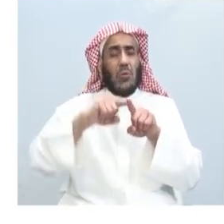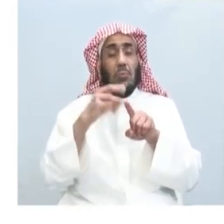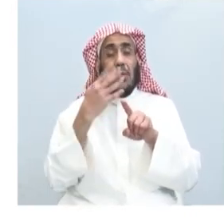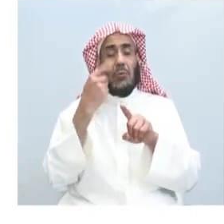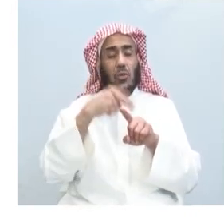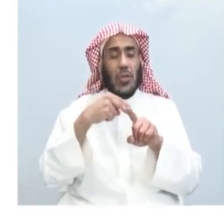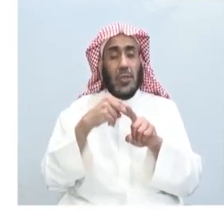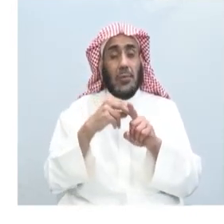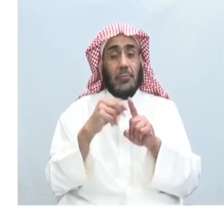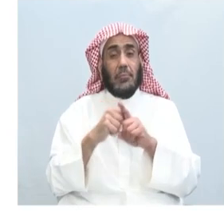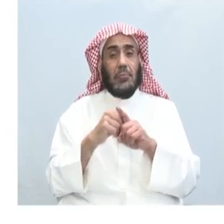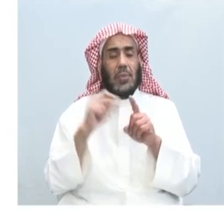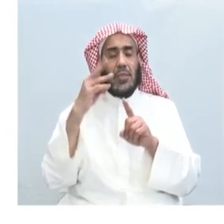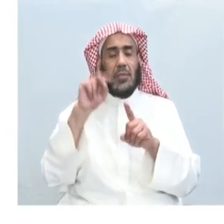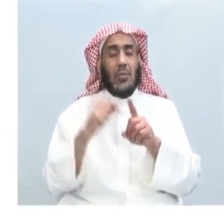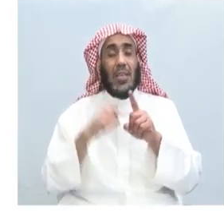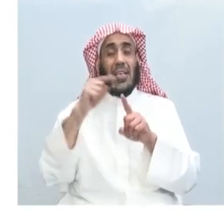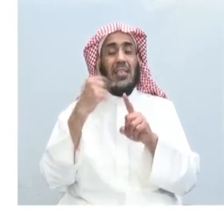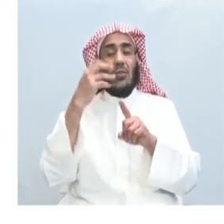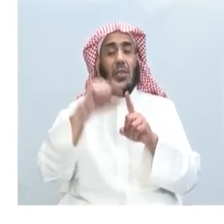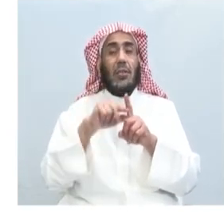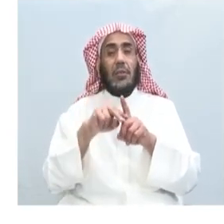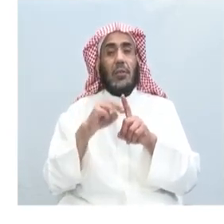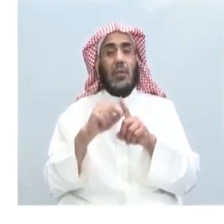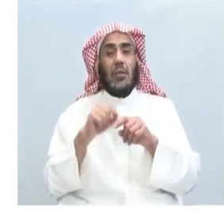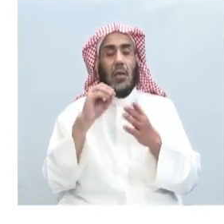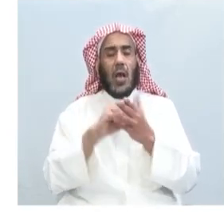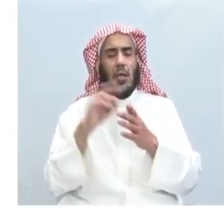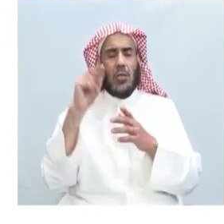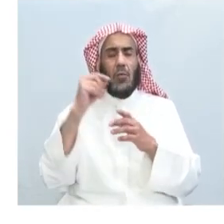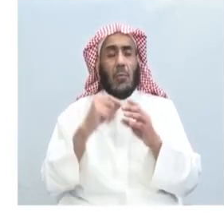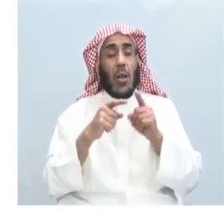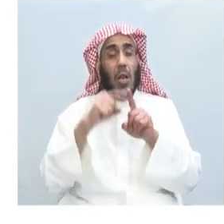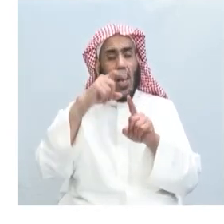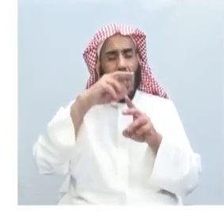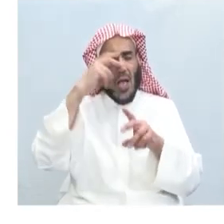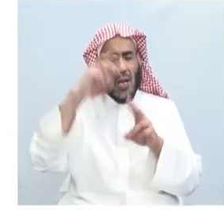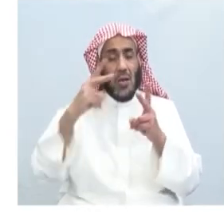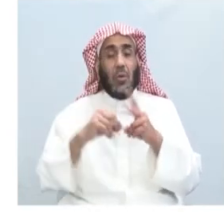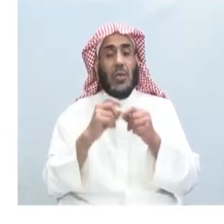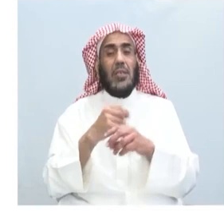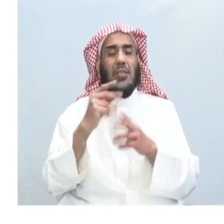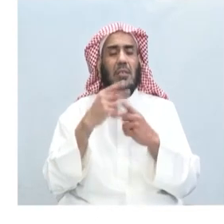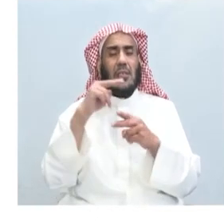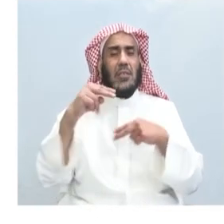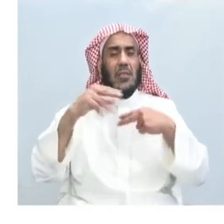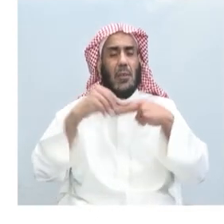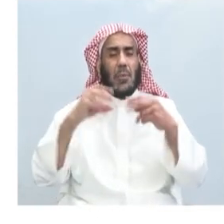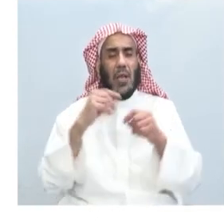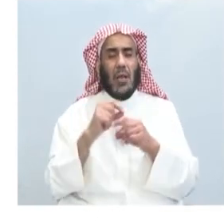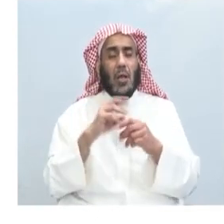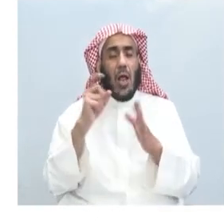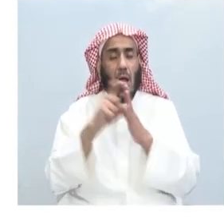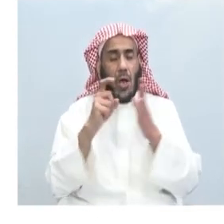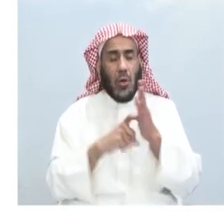25 هذا التي 1 الى 36 هذا التي 2 فما الحراره النوعيه للسبيكه طبعا هذا هو